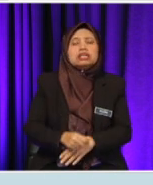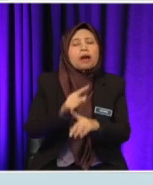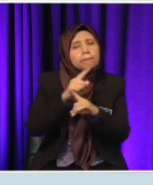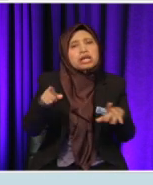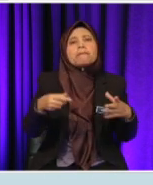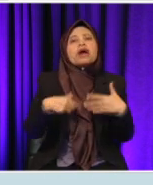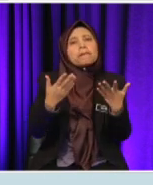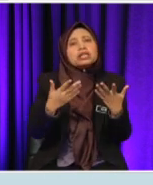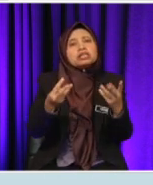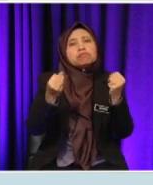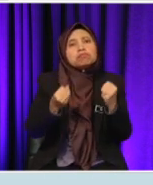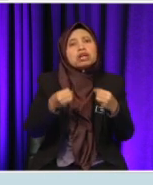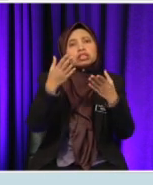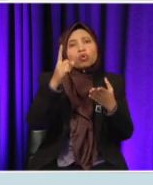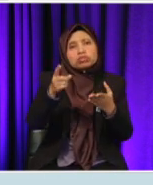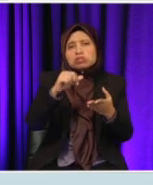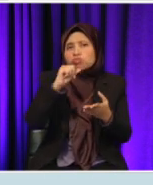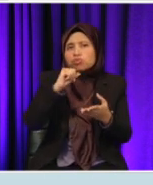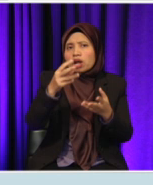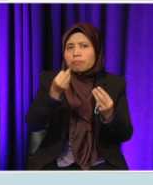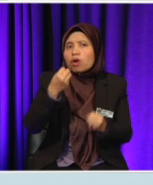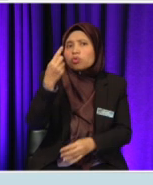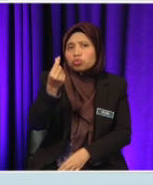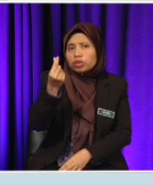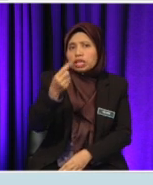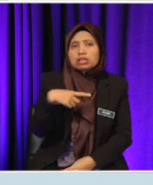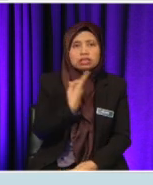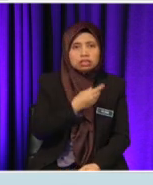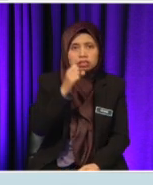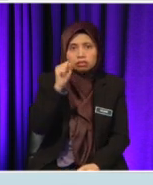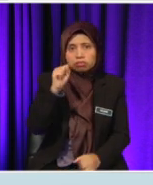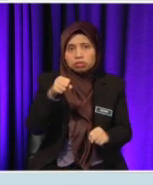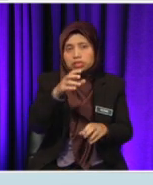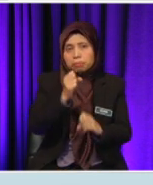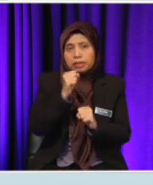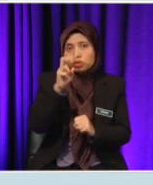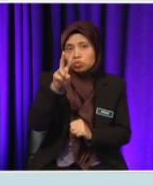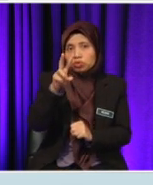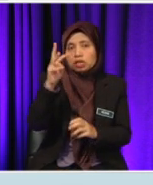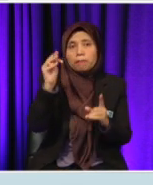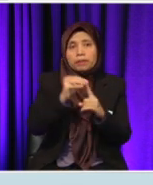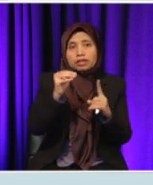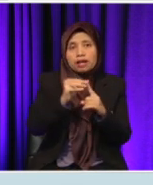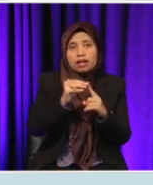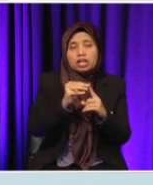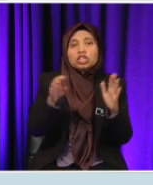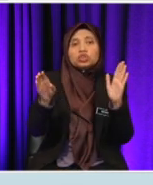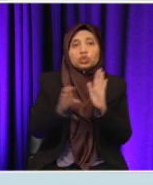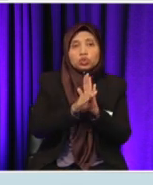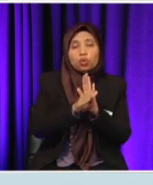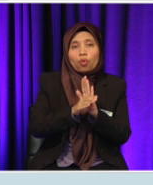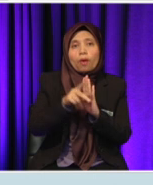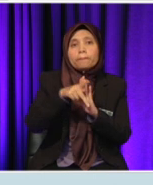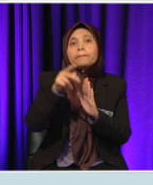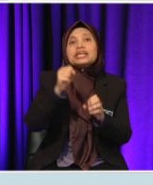beliau membuat seorang yang bukan materialistik disini kita dapat sini 2 maka sebagai contoh pernyataan bahwa